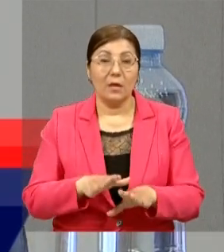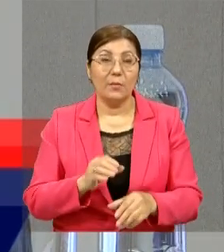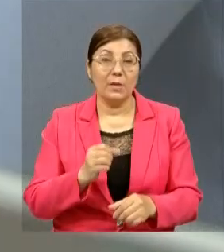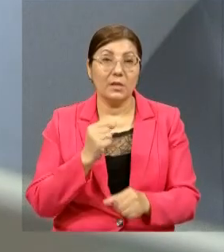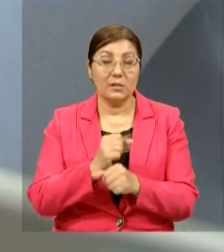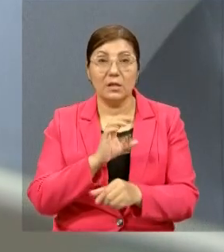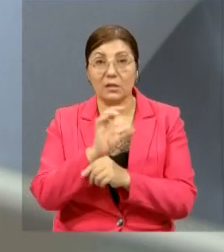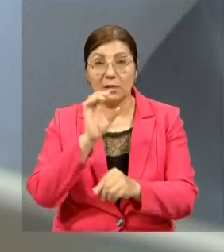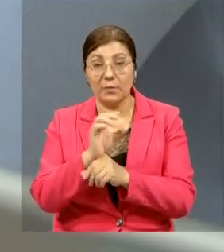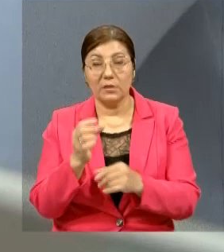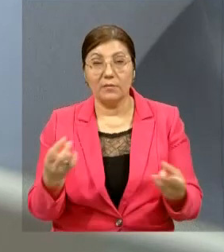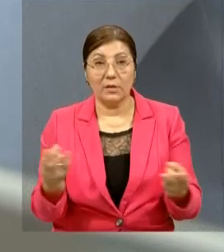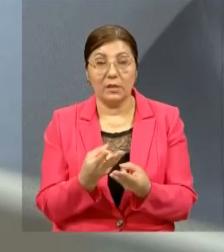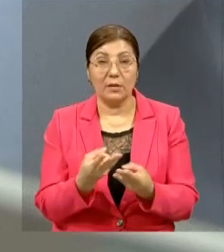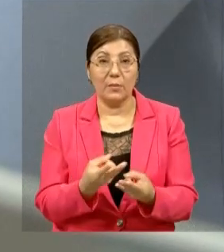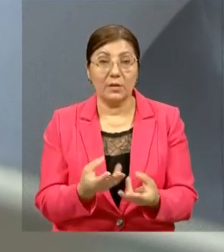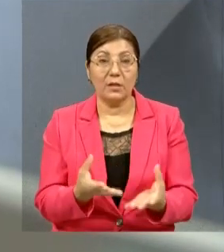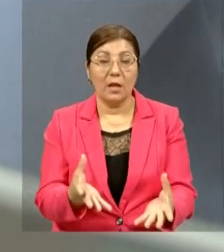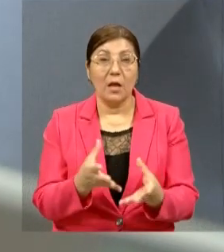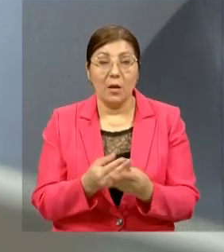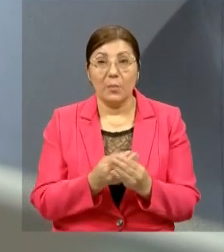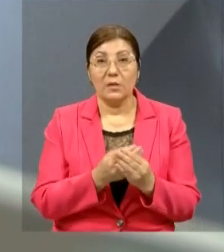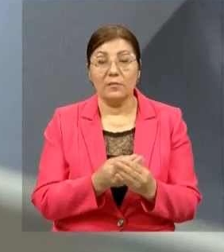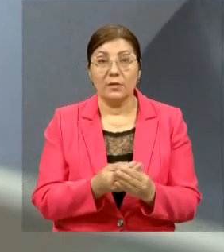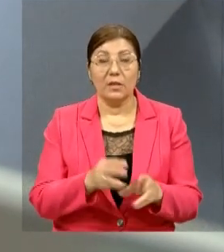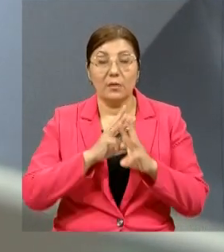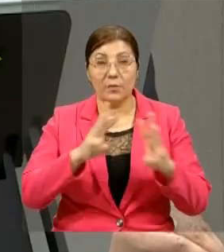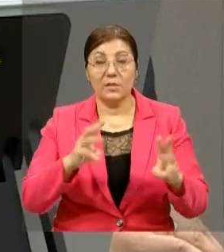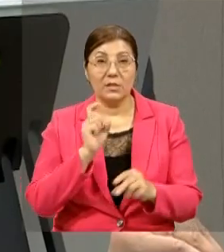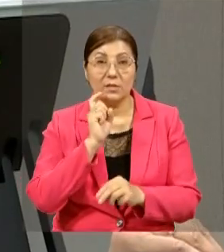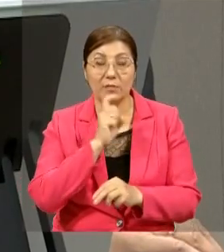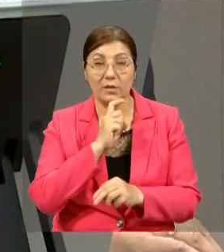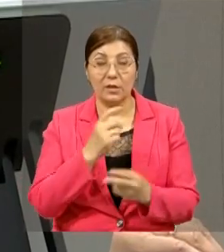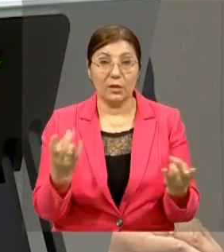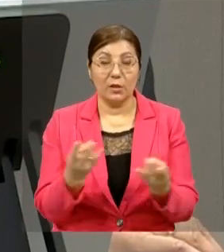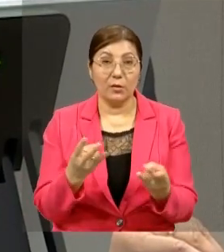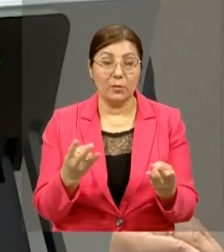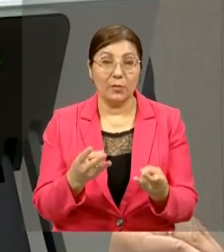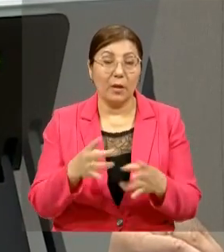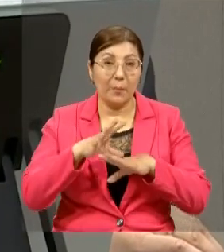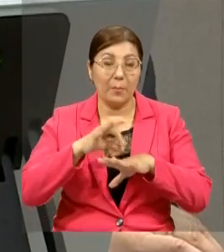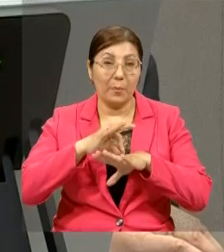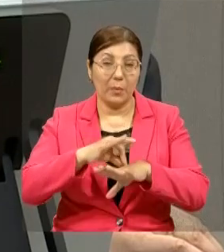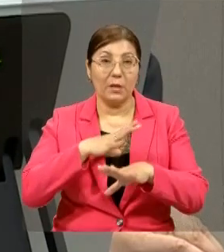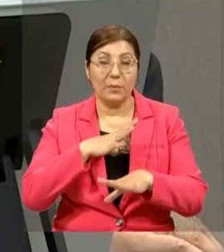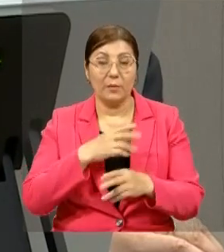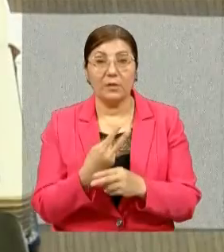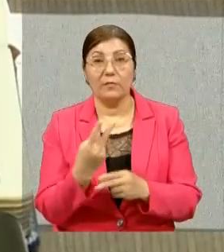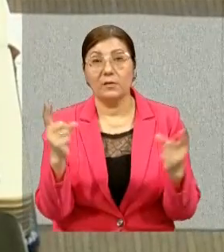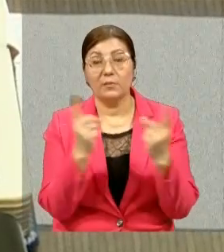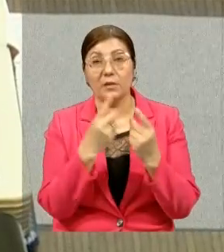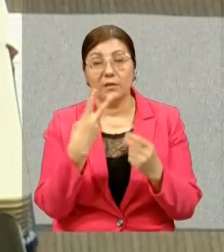нами совместно с подведомственной организацией Министерства энергетики бы проде встре